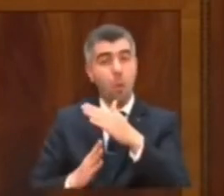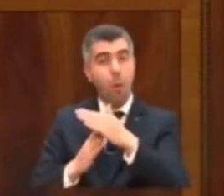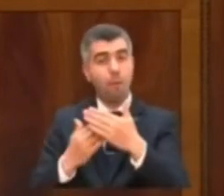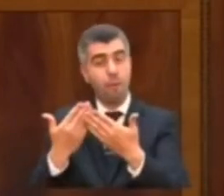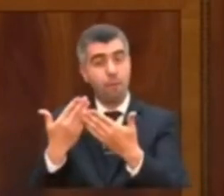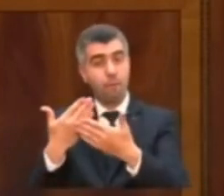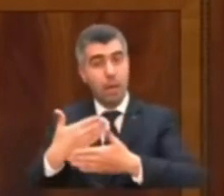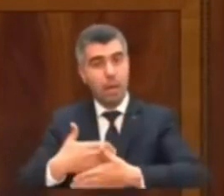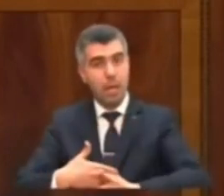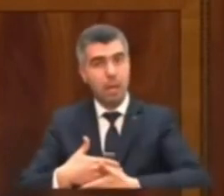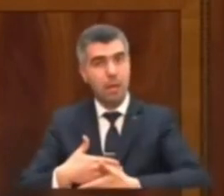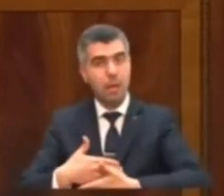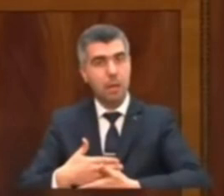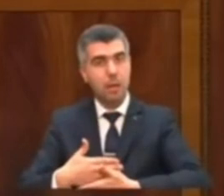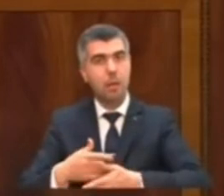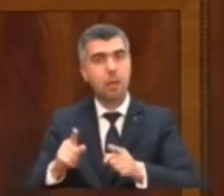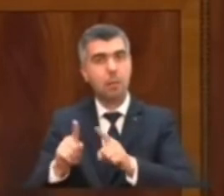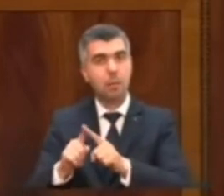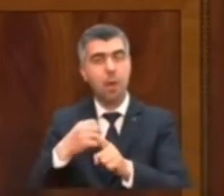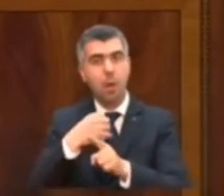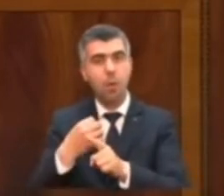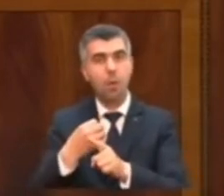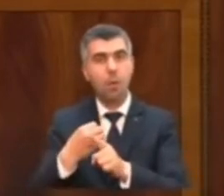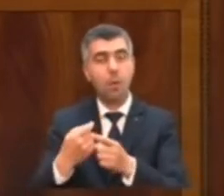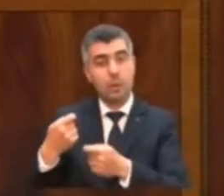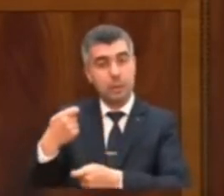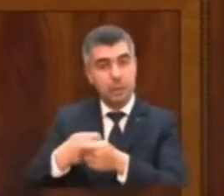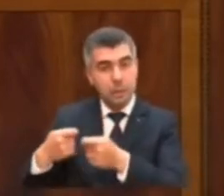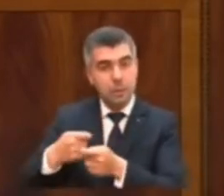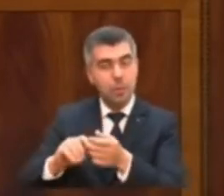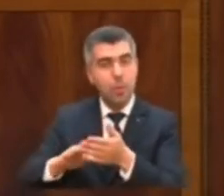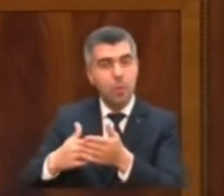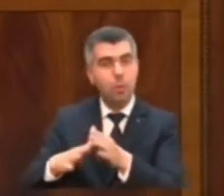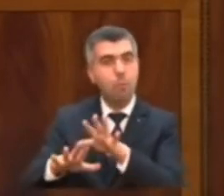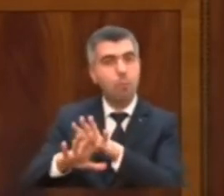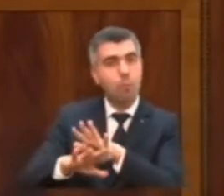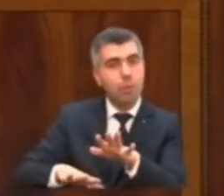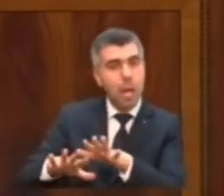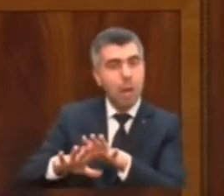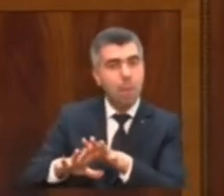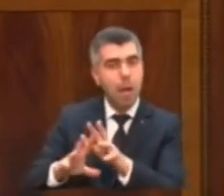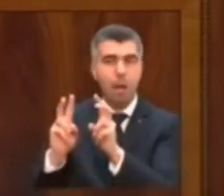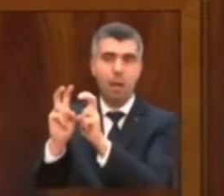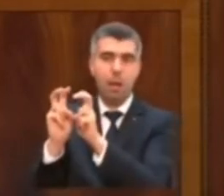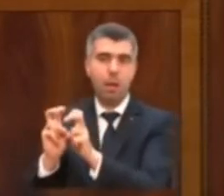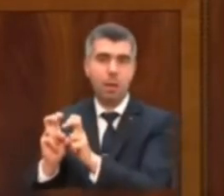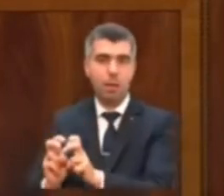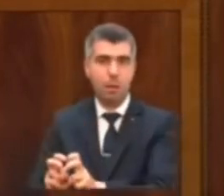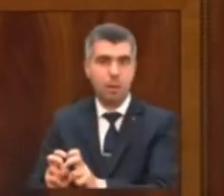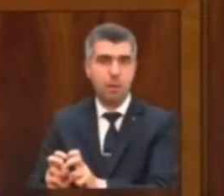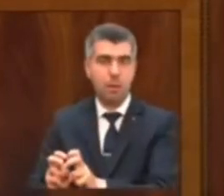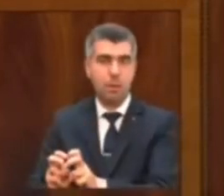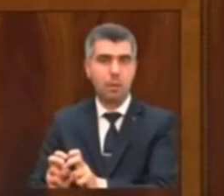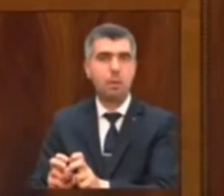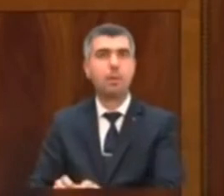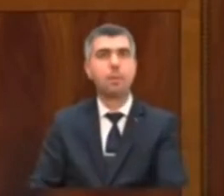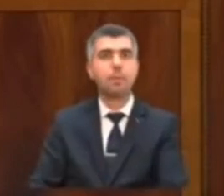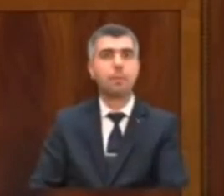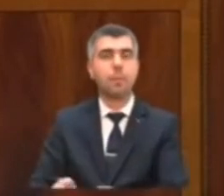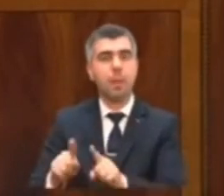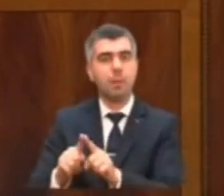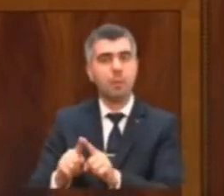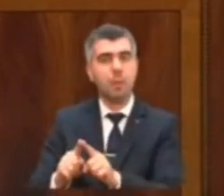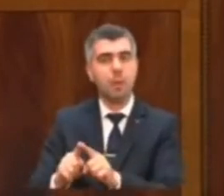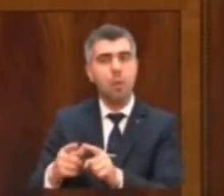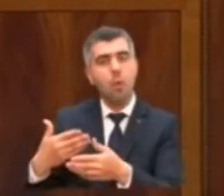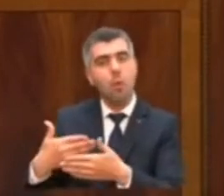على أساس أن التأثير الاقتصادي لتوقيف نشاط المجتمع بالليل أقل بكثير، والاقتصاد